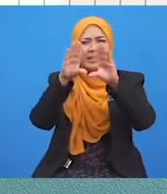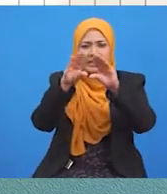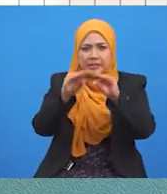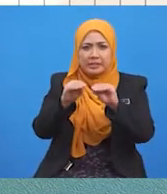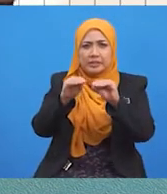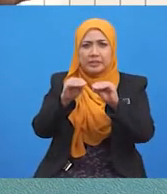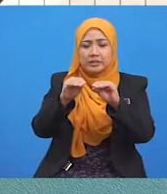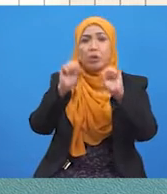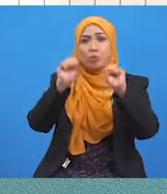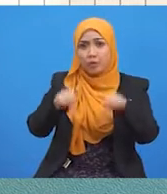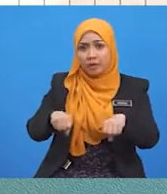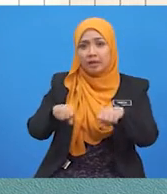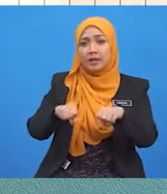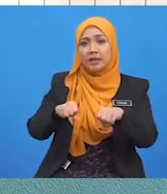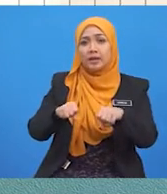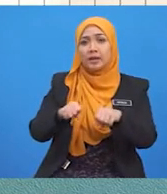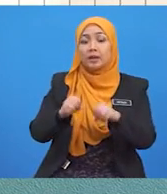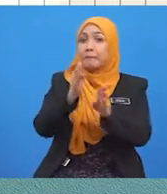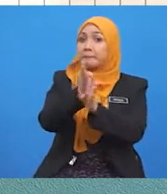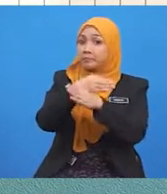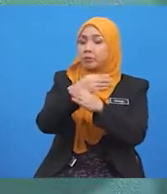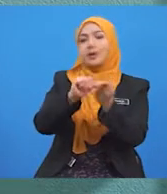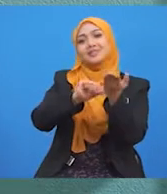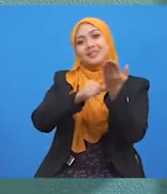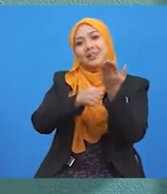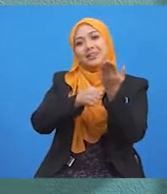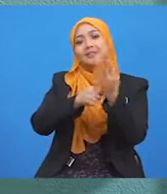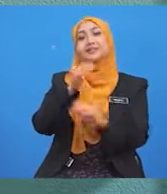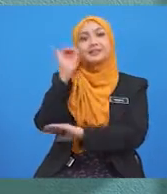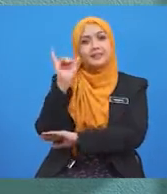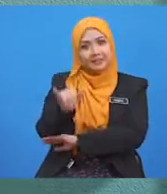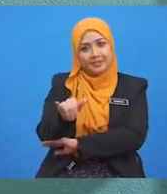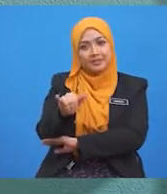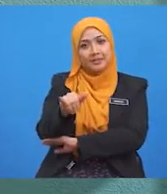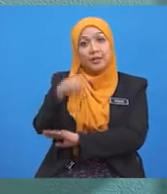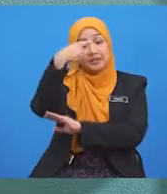digunakan di sekitar kita seterusnya